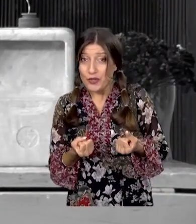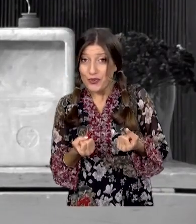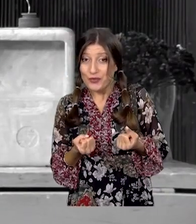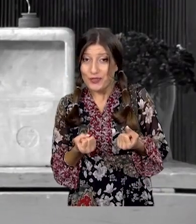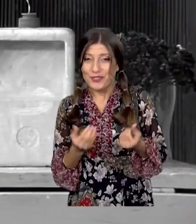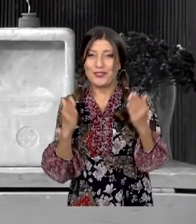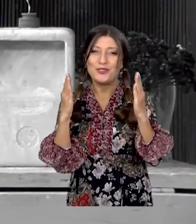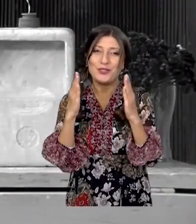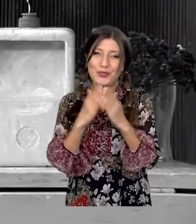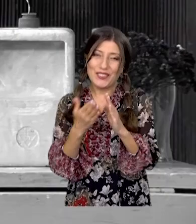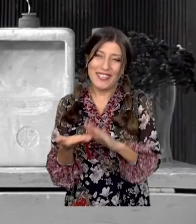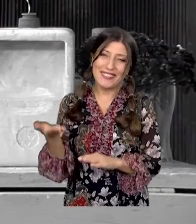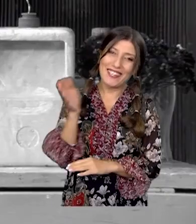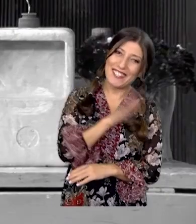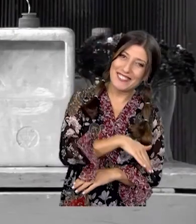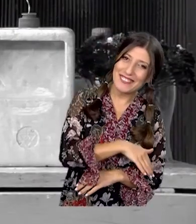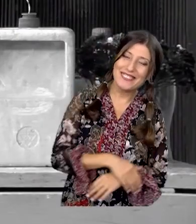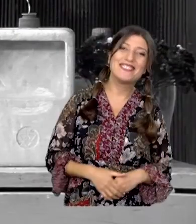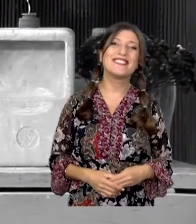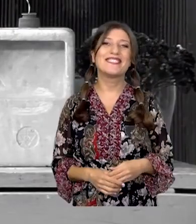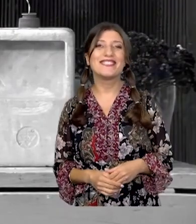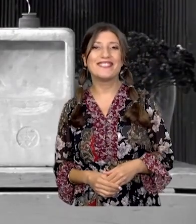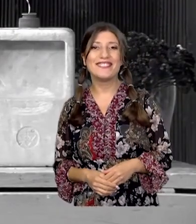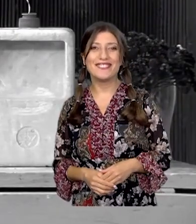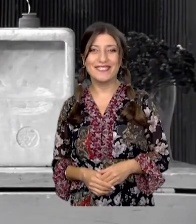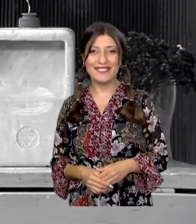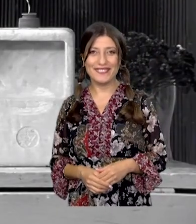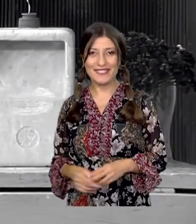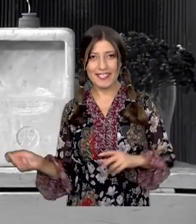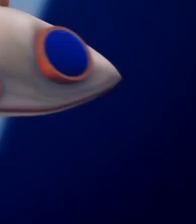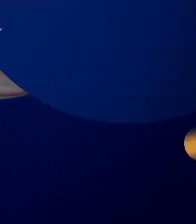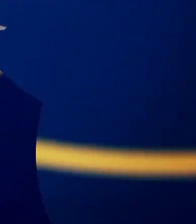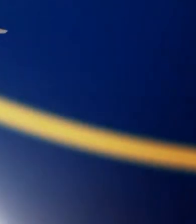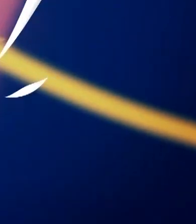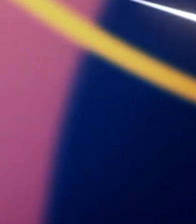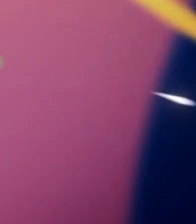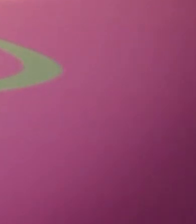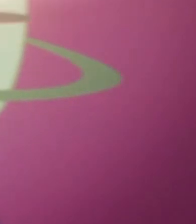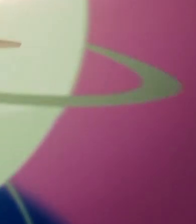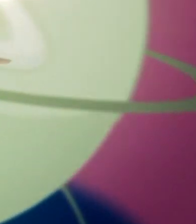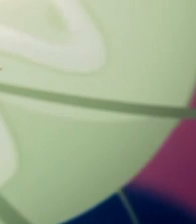առնում են, տուն են տանում։